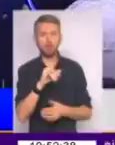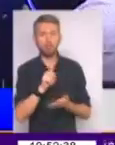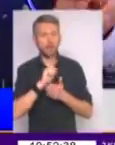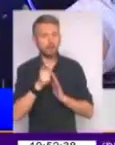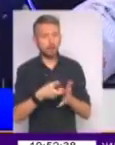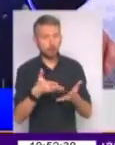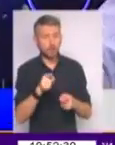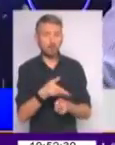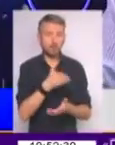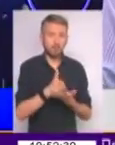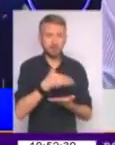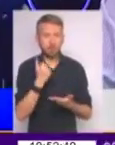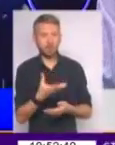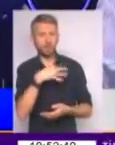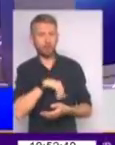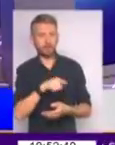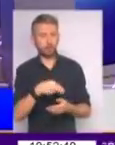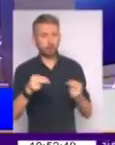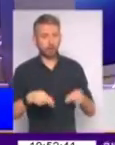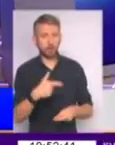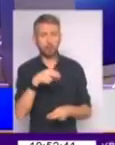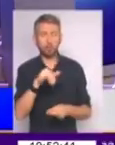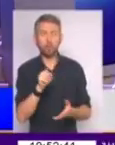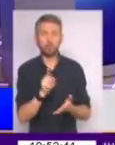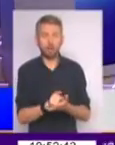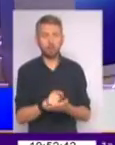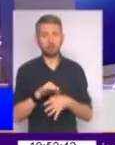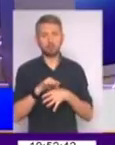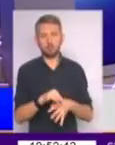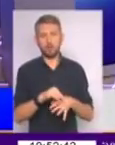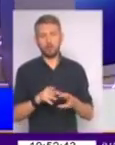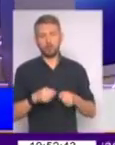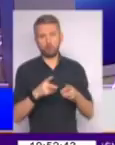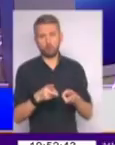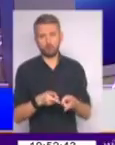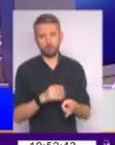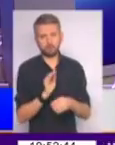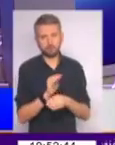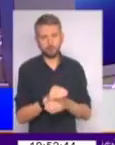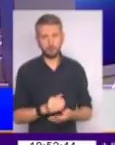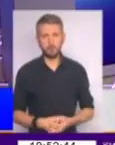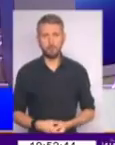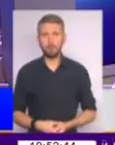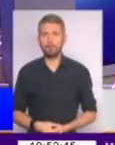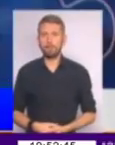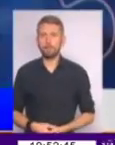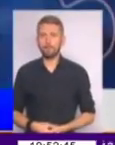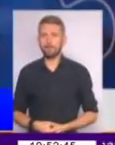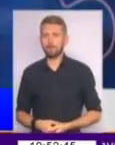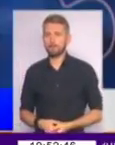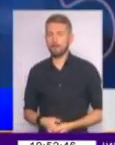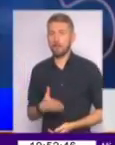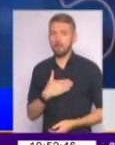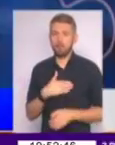мала вигоду з цих контрактів, а ГПУ має перевірити відповідно злочини. Чи дійсно мали місце підписання? Ваш коментар, будь ласка. Мій